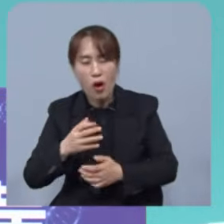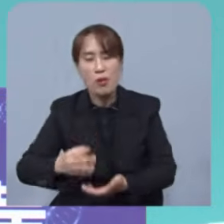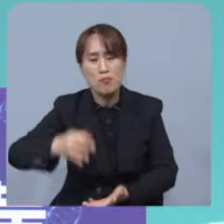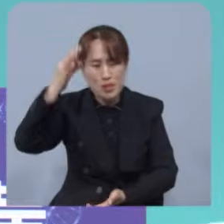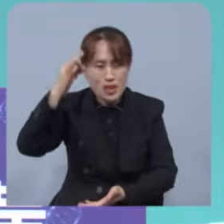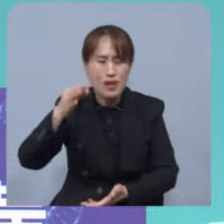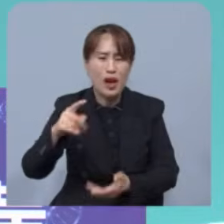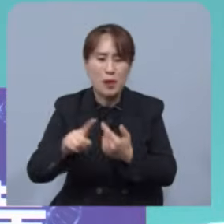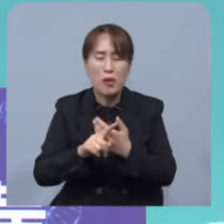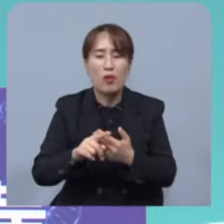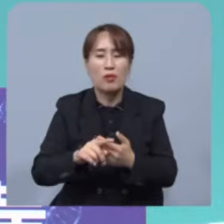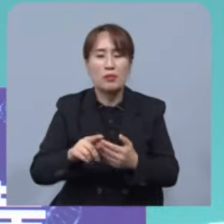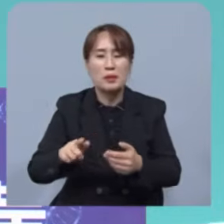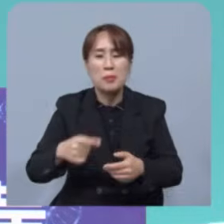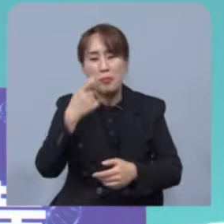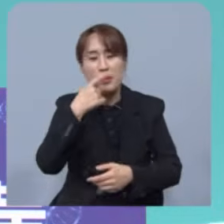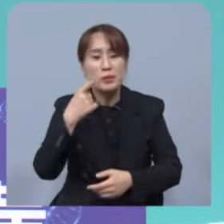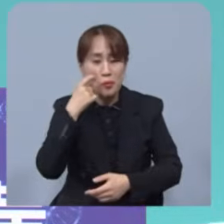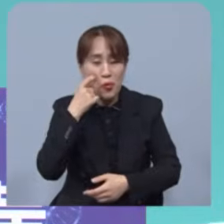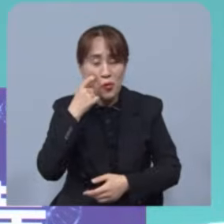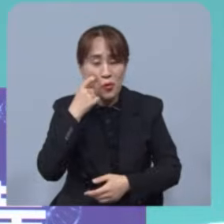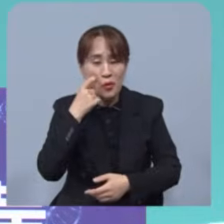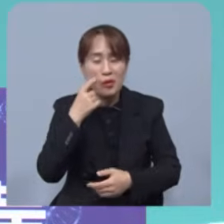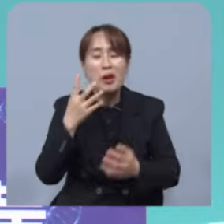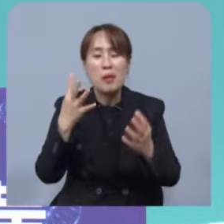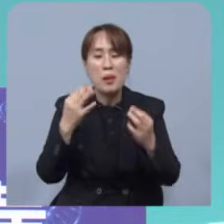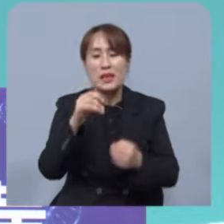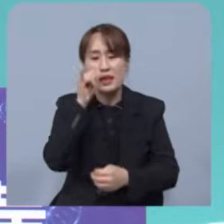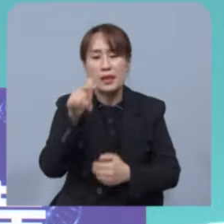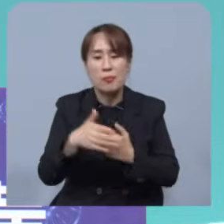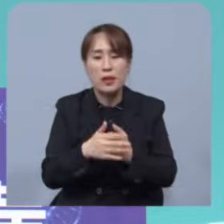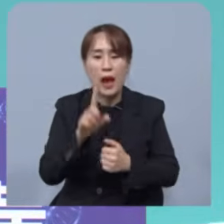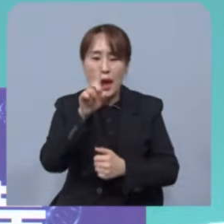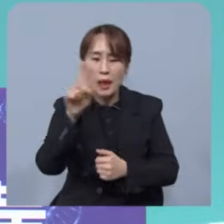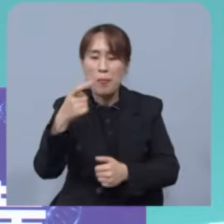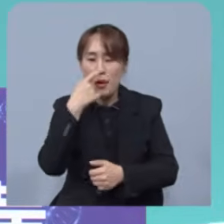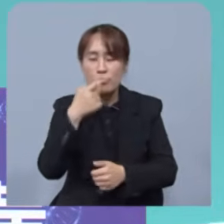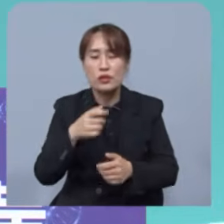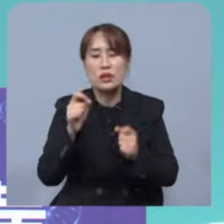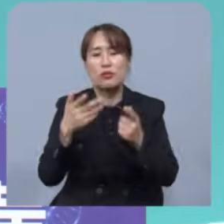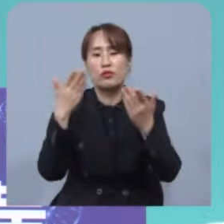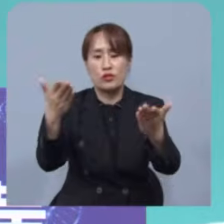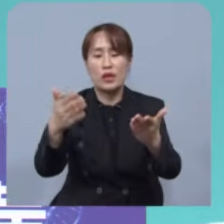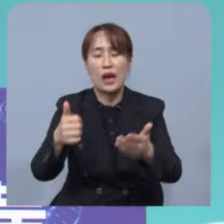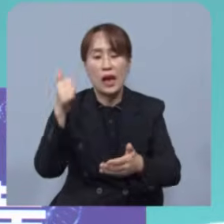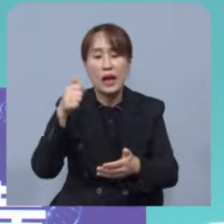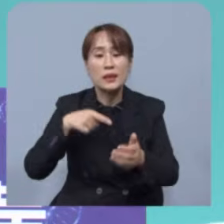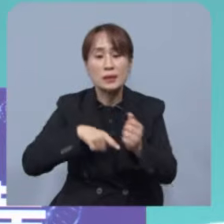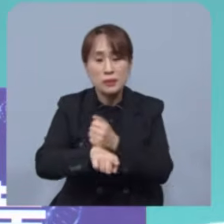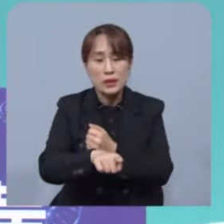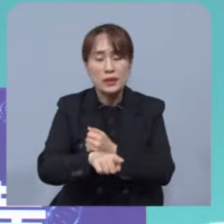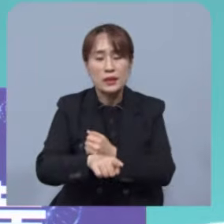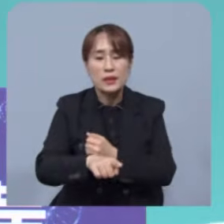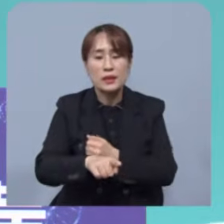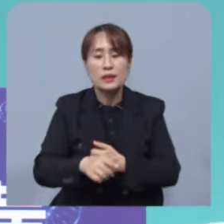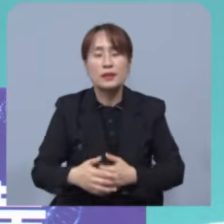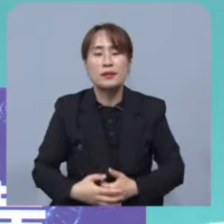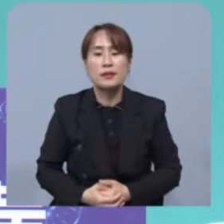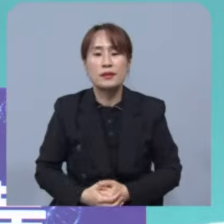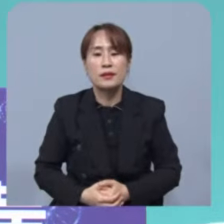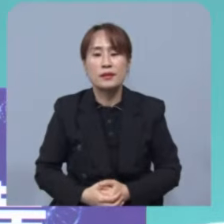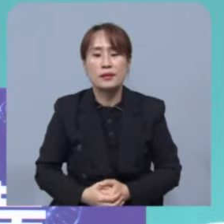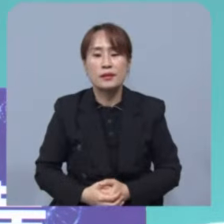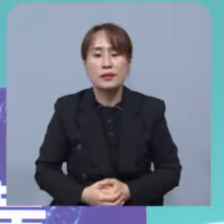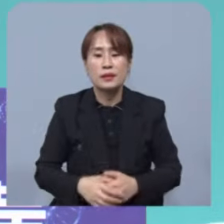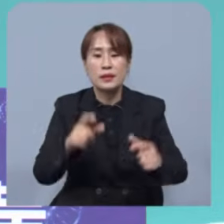단위 수백 수천 해가지고 아예 만져보지도 못하는 그런 경우라서 어쨌든 그런 기회를 가난하더라도 누리게 해주자라고